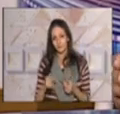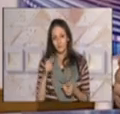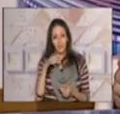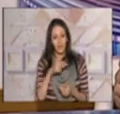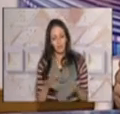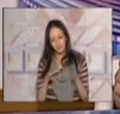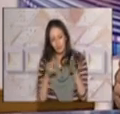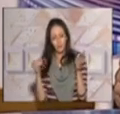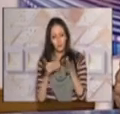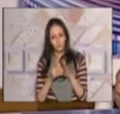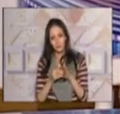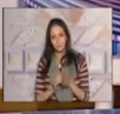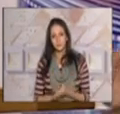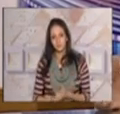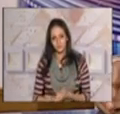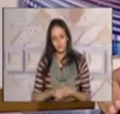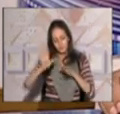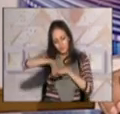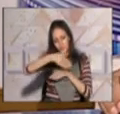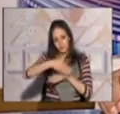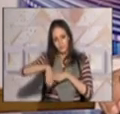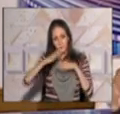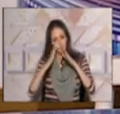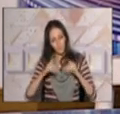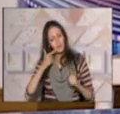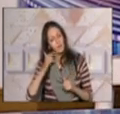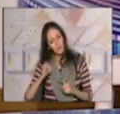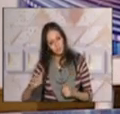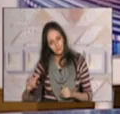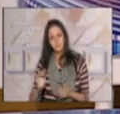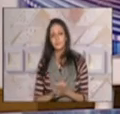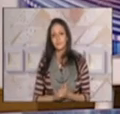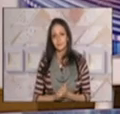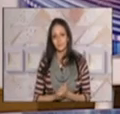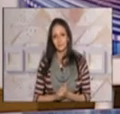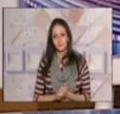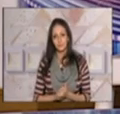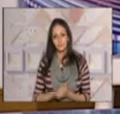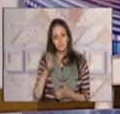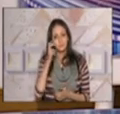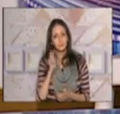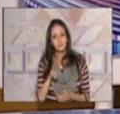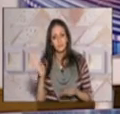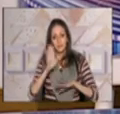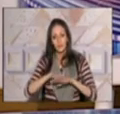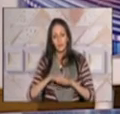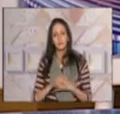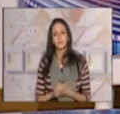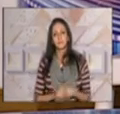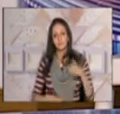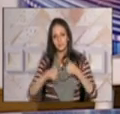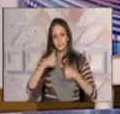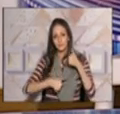لاستراتيجية مصر للتنمية المستدامة 2030 اللي مركزة على فعالية الجهاز الإداري للدولة،